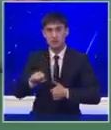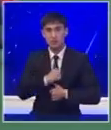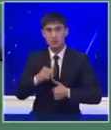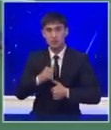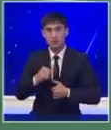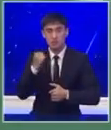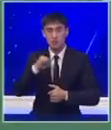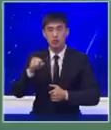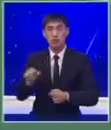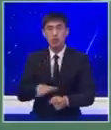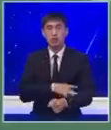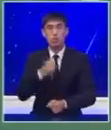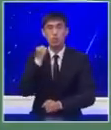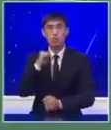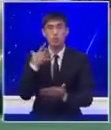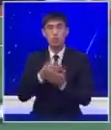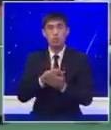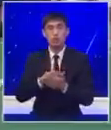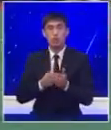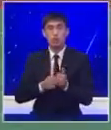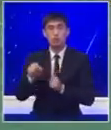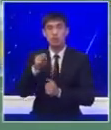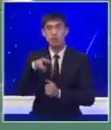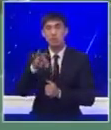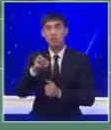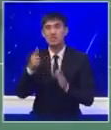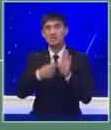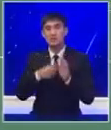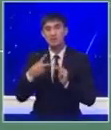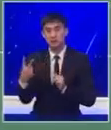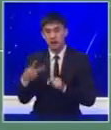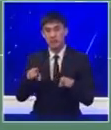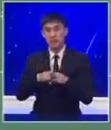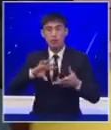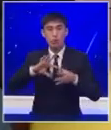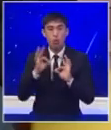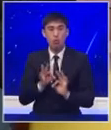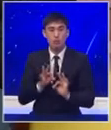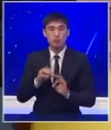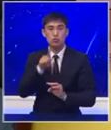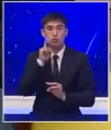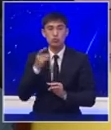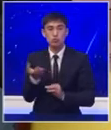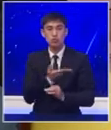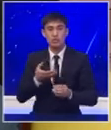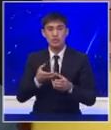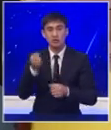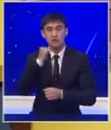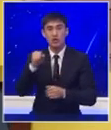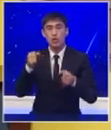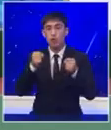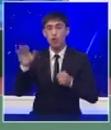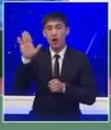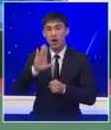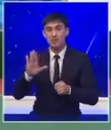все-таки одержали долгожданную победу, обыграв Тайбэй со счетом 7-2. Таким образом, юниорская сборная нашей страны выиграла Кубок